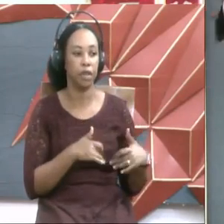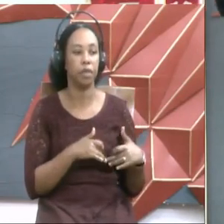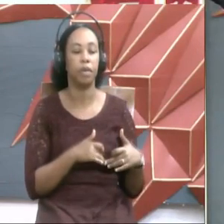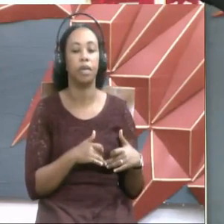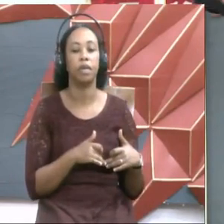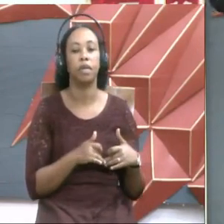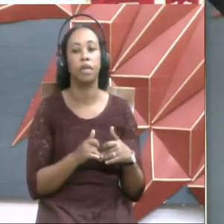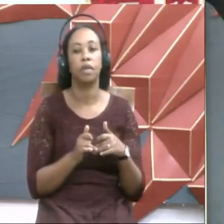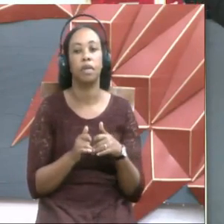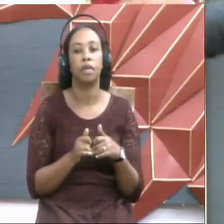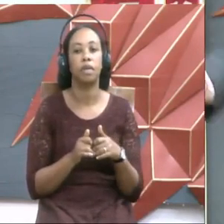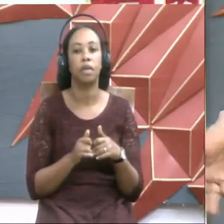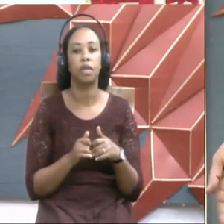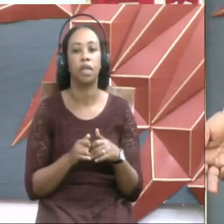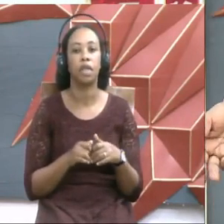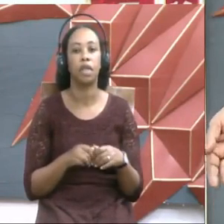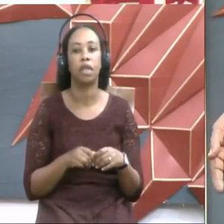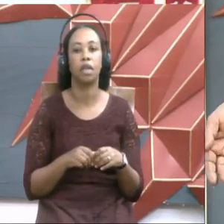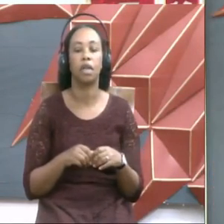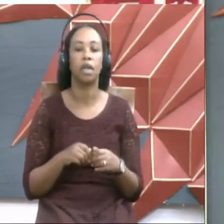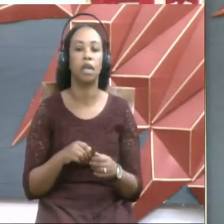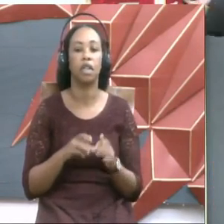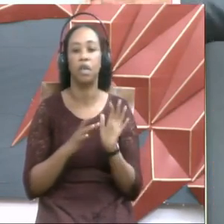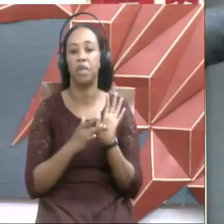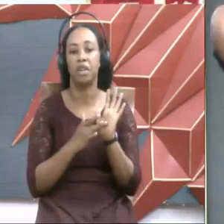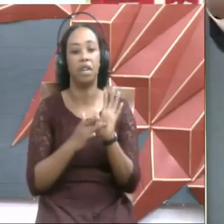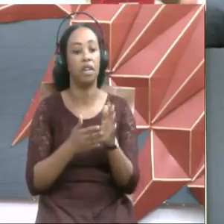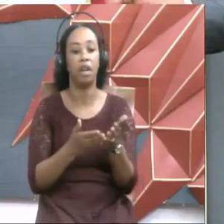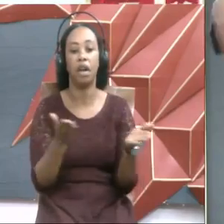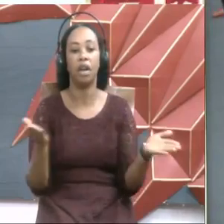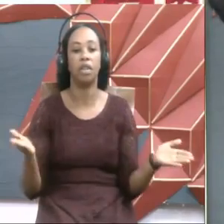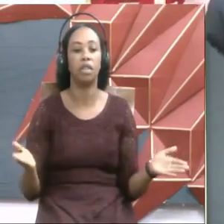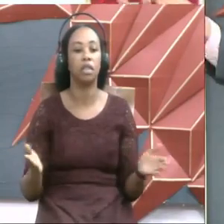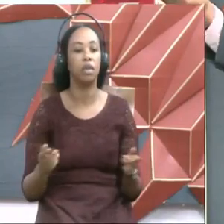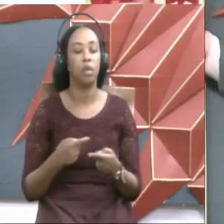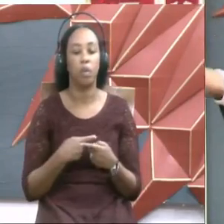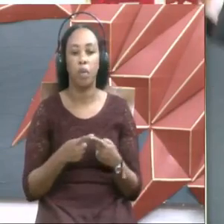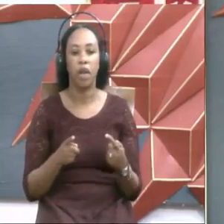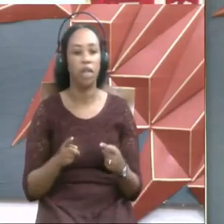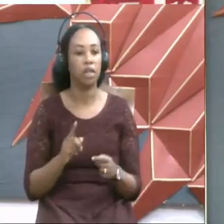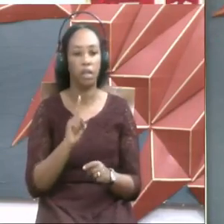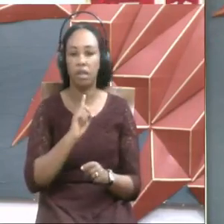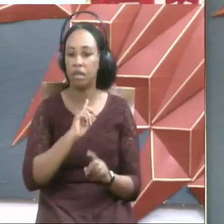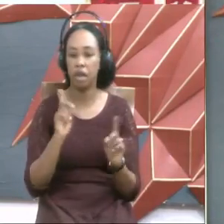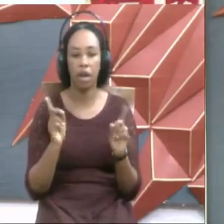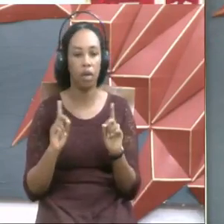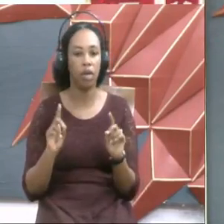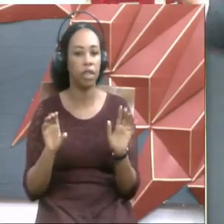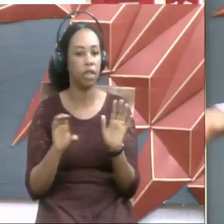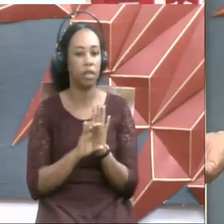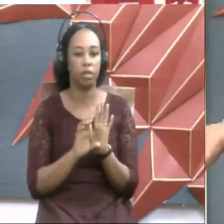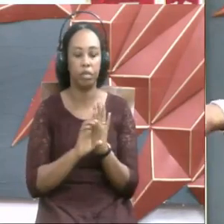igihe biseruka hanze ariko ntabwo ari itegeko rya buri